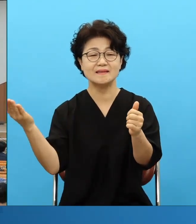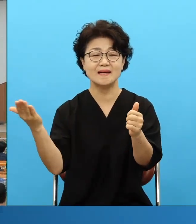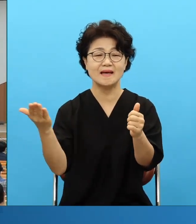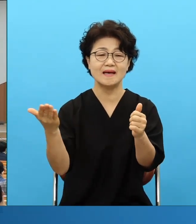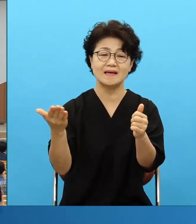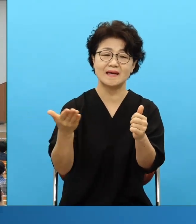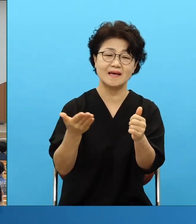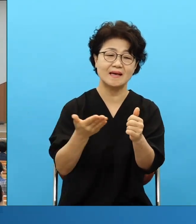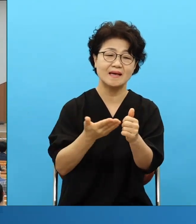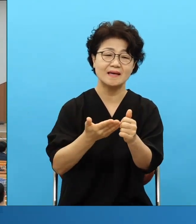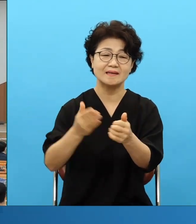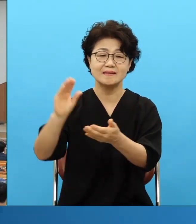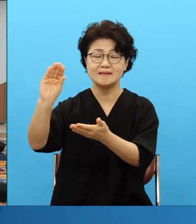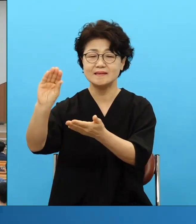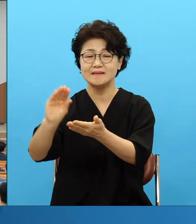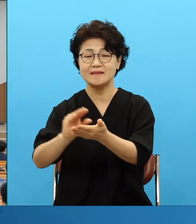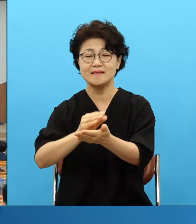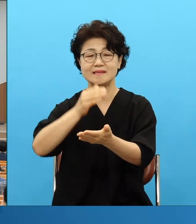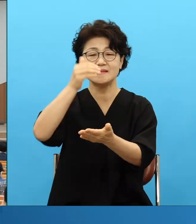자들에게